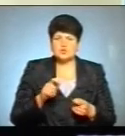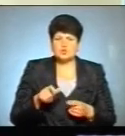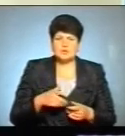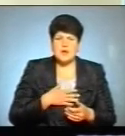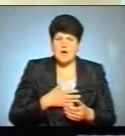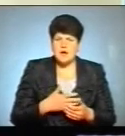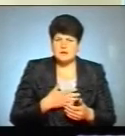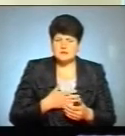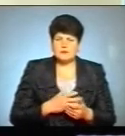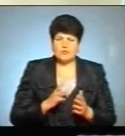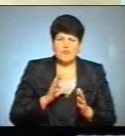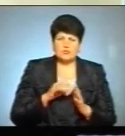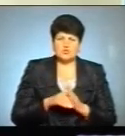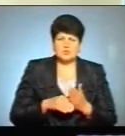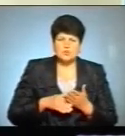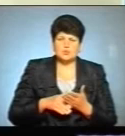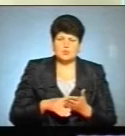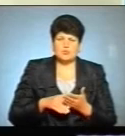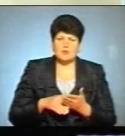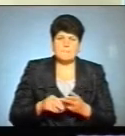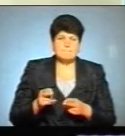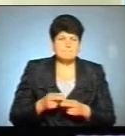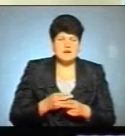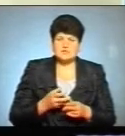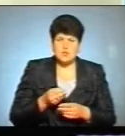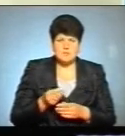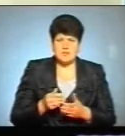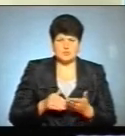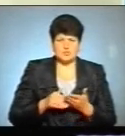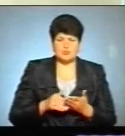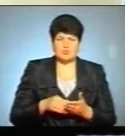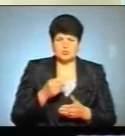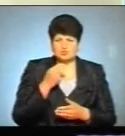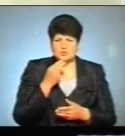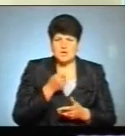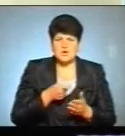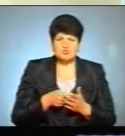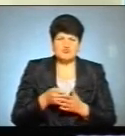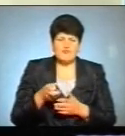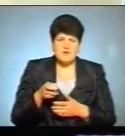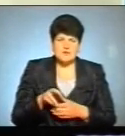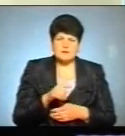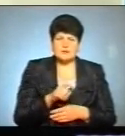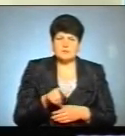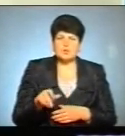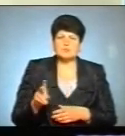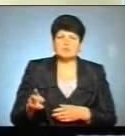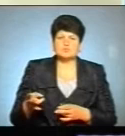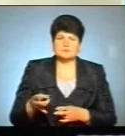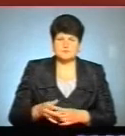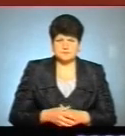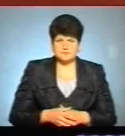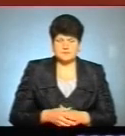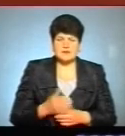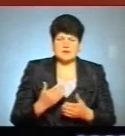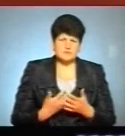активно включилися в допомогу, безоплатну допомогу продуктами харчування тим людям, які цього потребують.